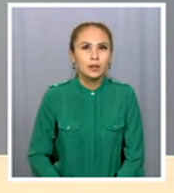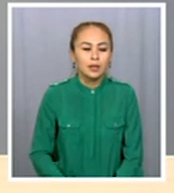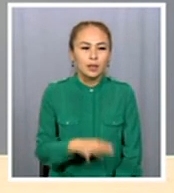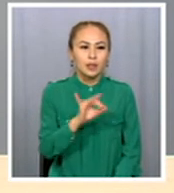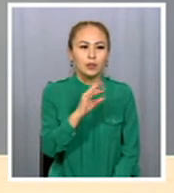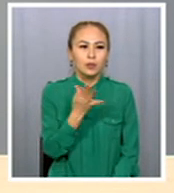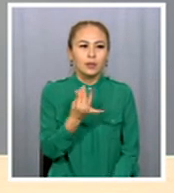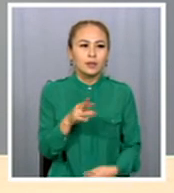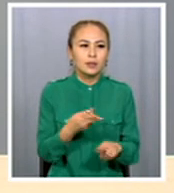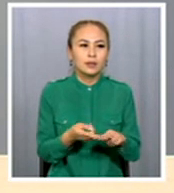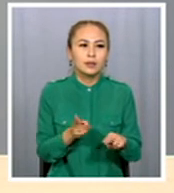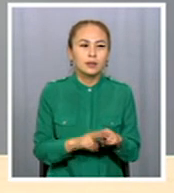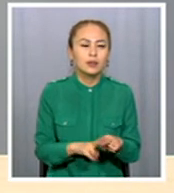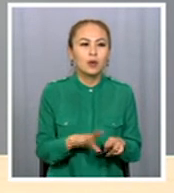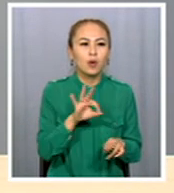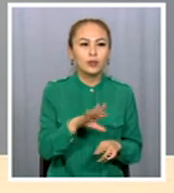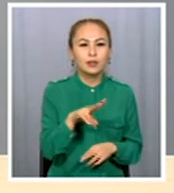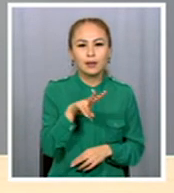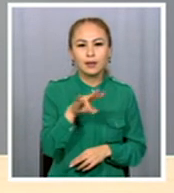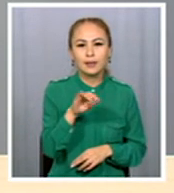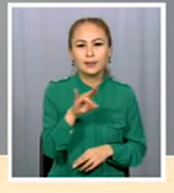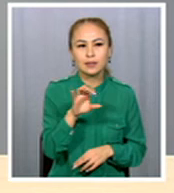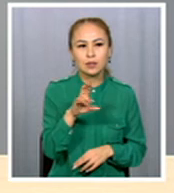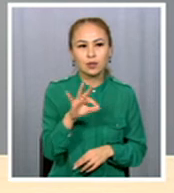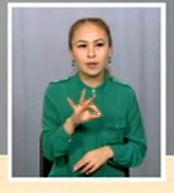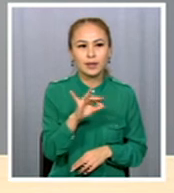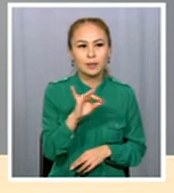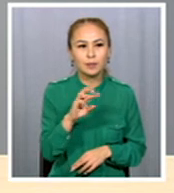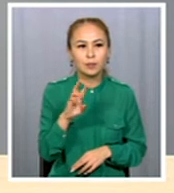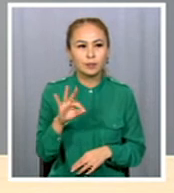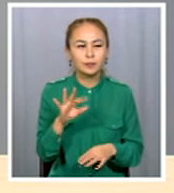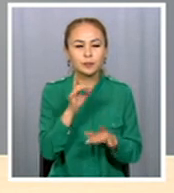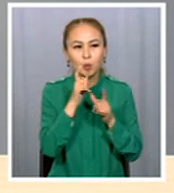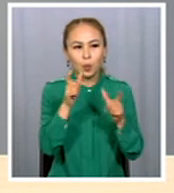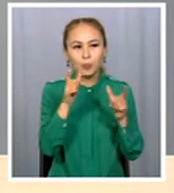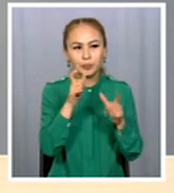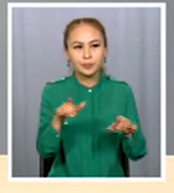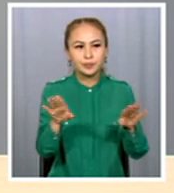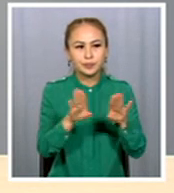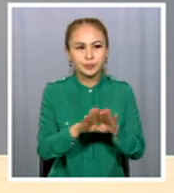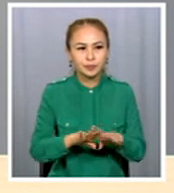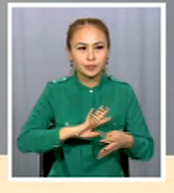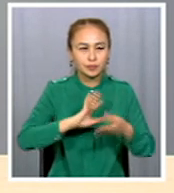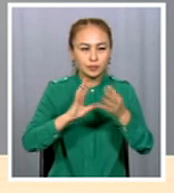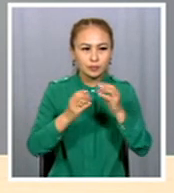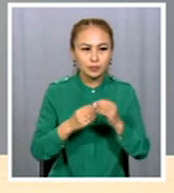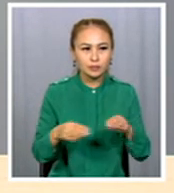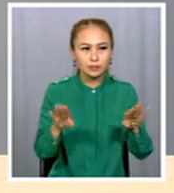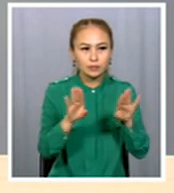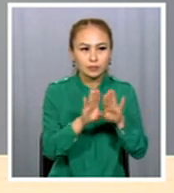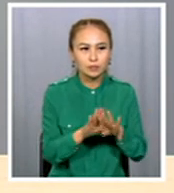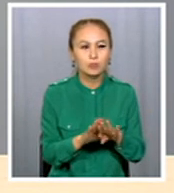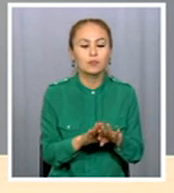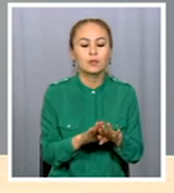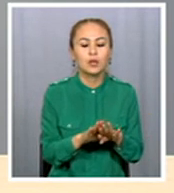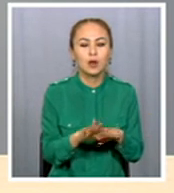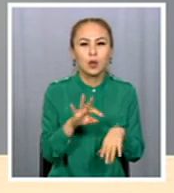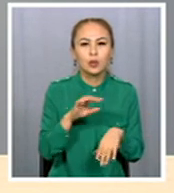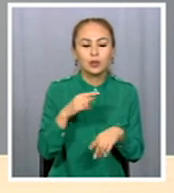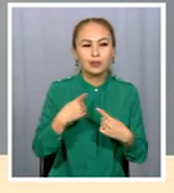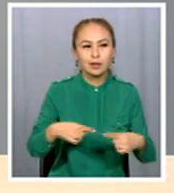Интонация от латинского «intona» – «громко произношу». Интонации выражают различные чувства